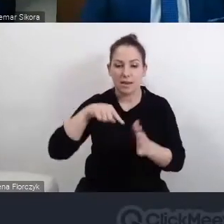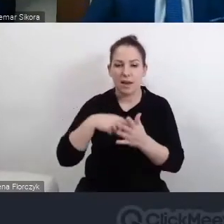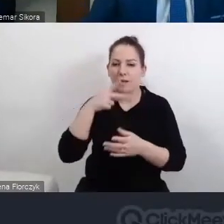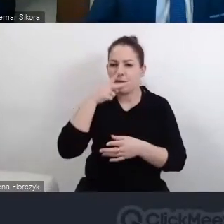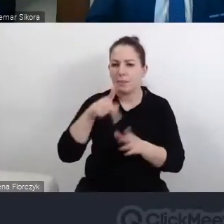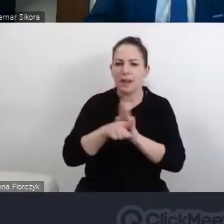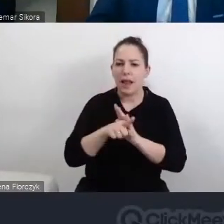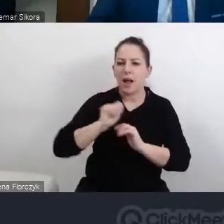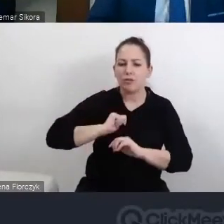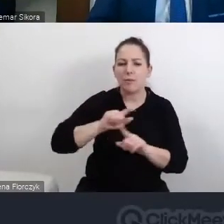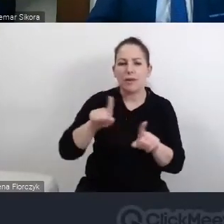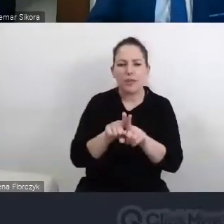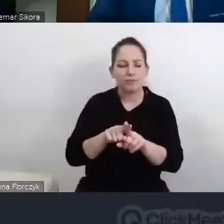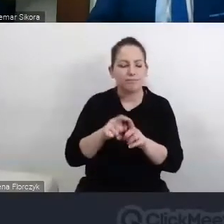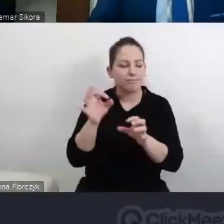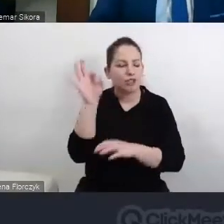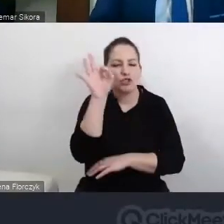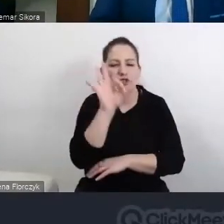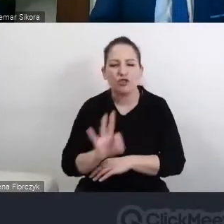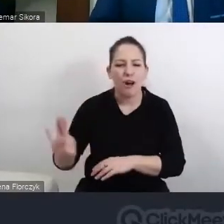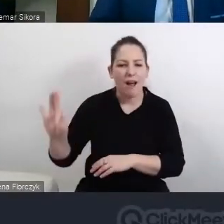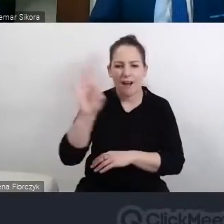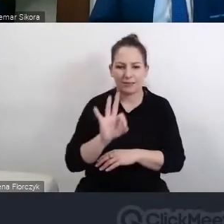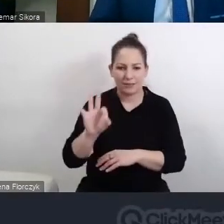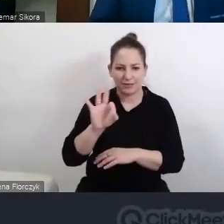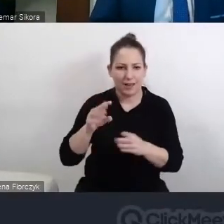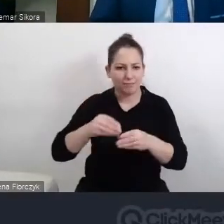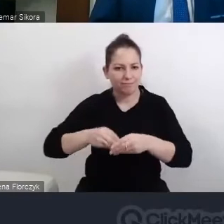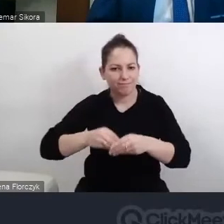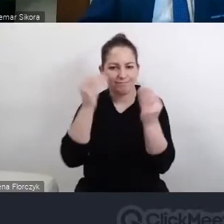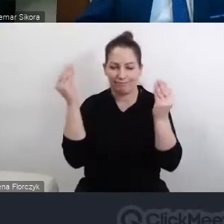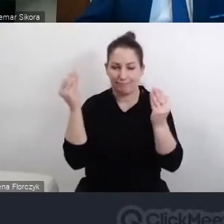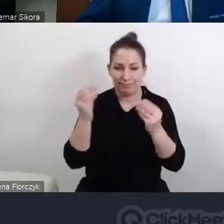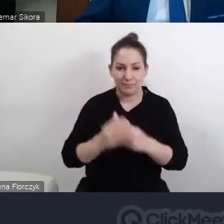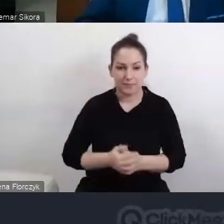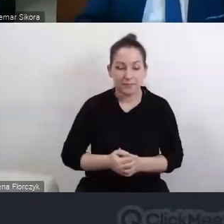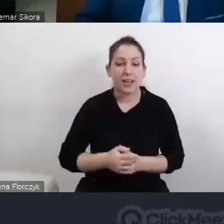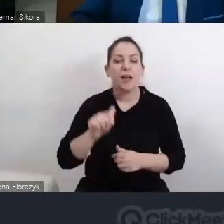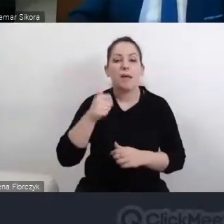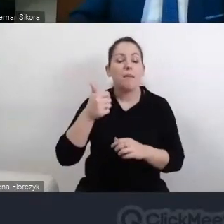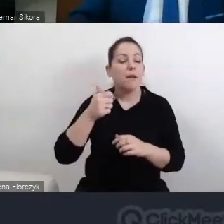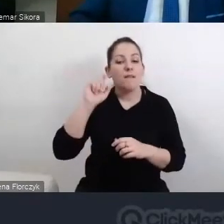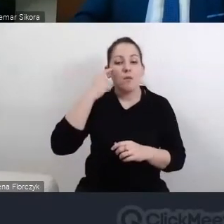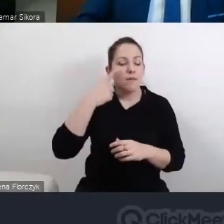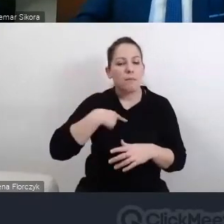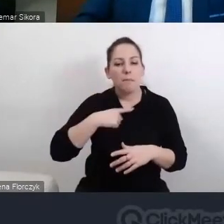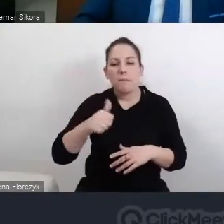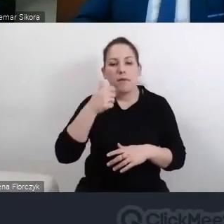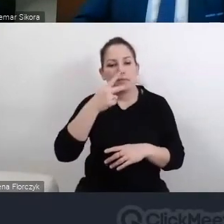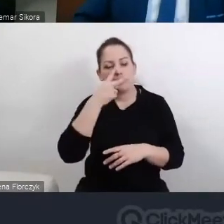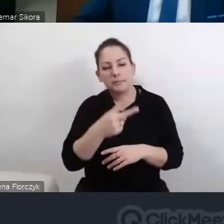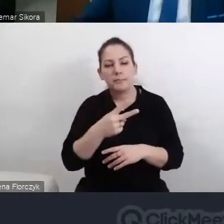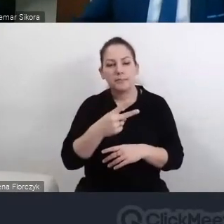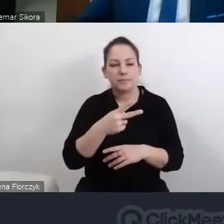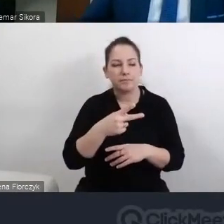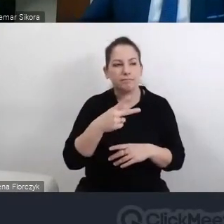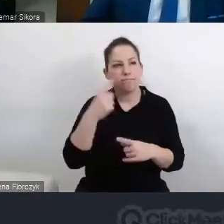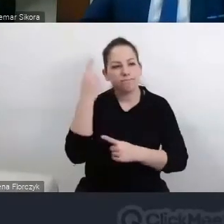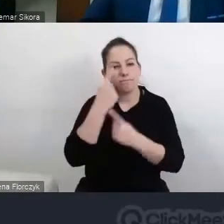siebie też ogromną szansę na rozwój. Oczywiście w pierwszej kolejności patrzymy przez